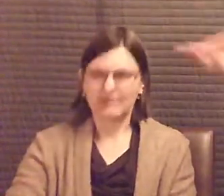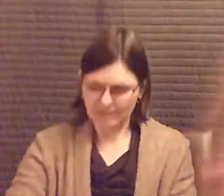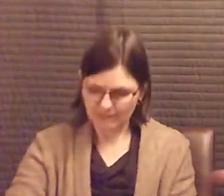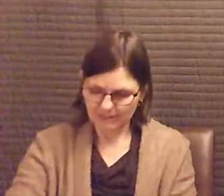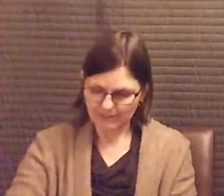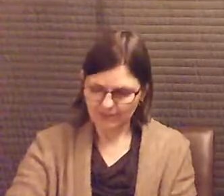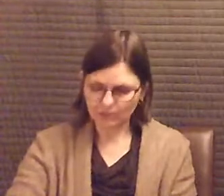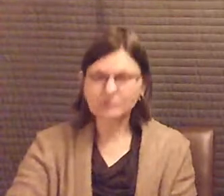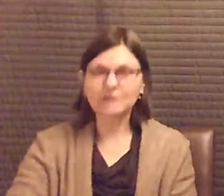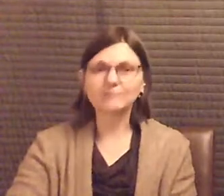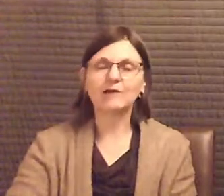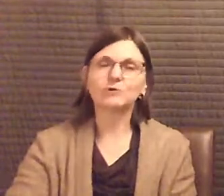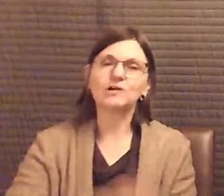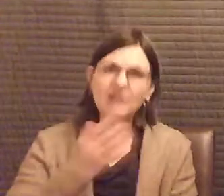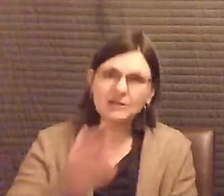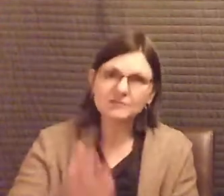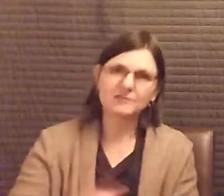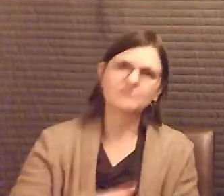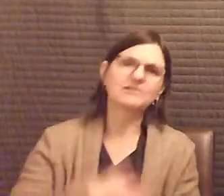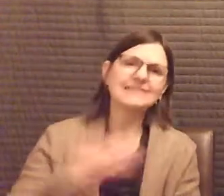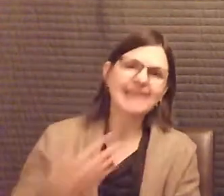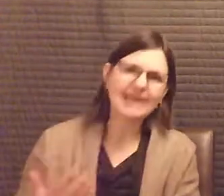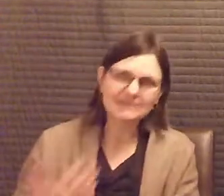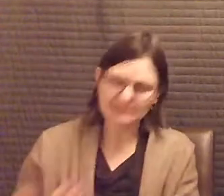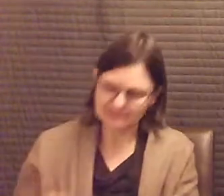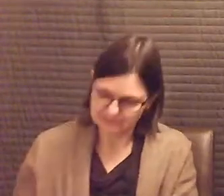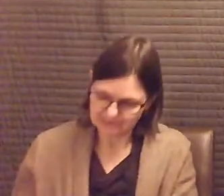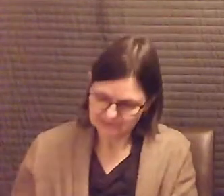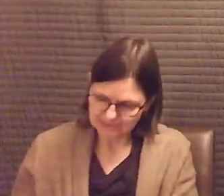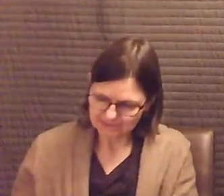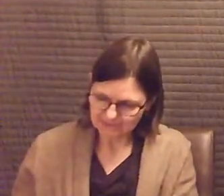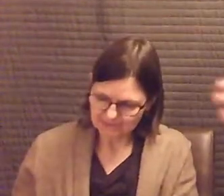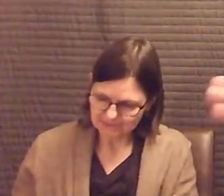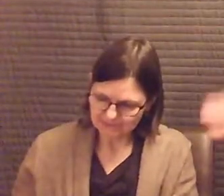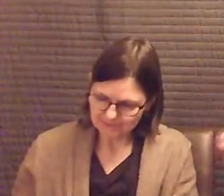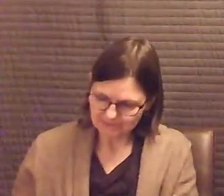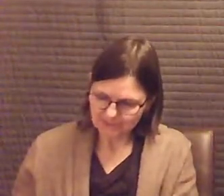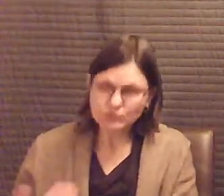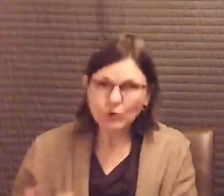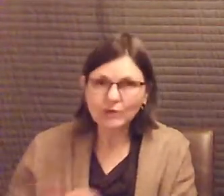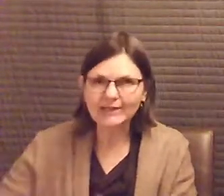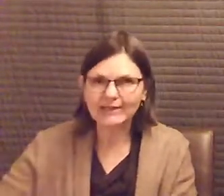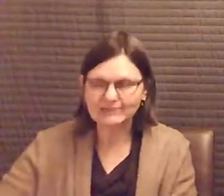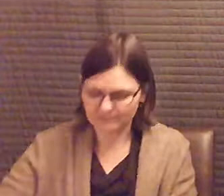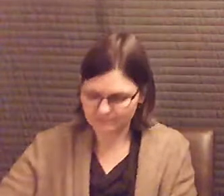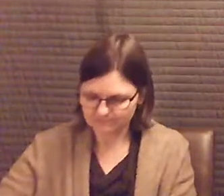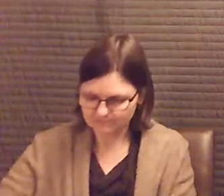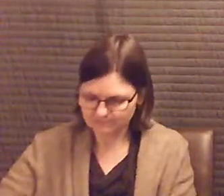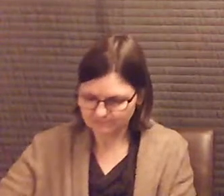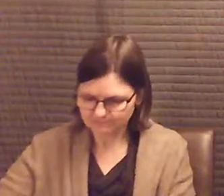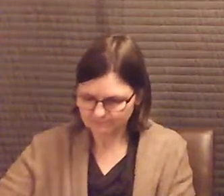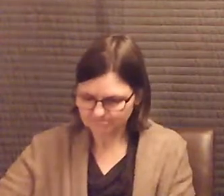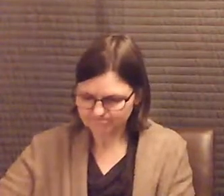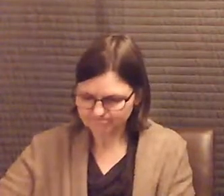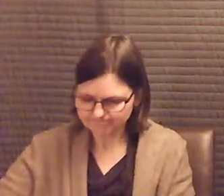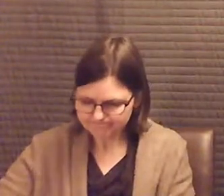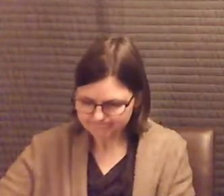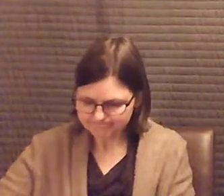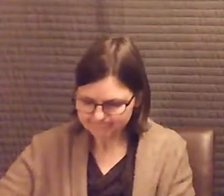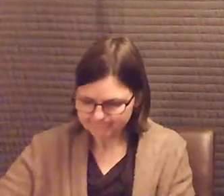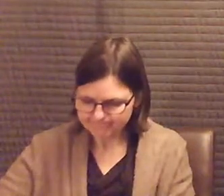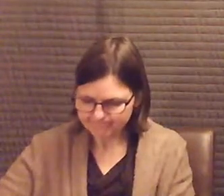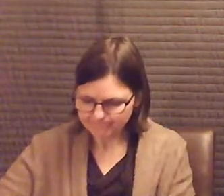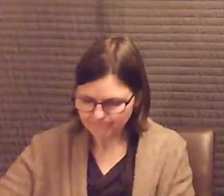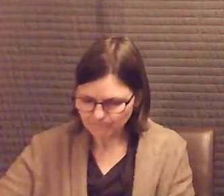mijn team en god gaf haar een kans in dus 19 mijn armband door iedere hem nog een keer lezen der voors en nou